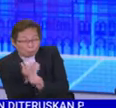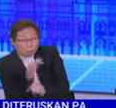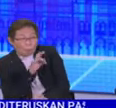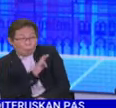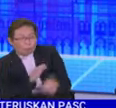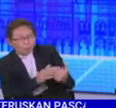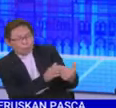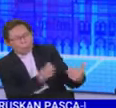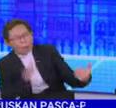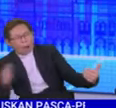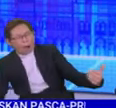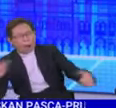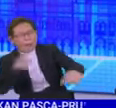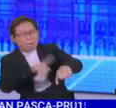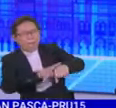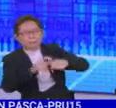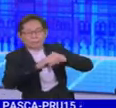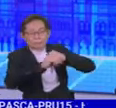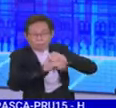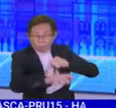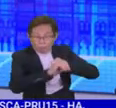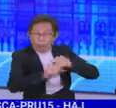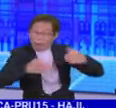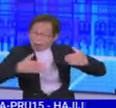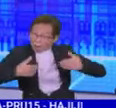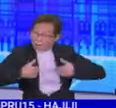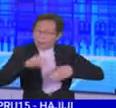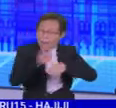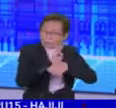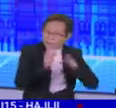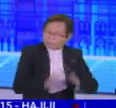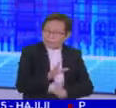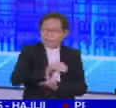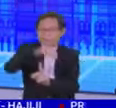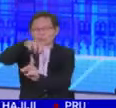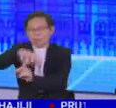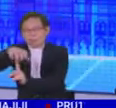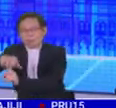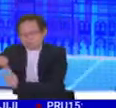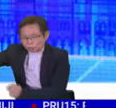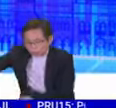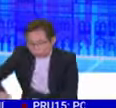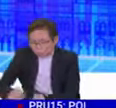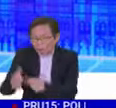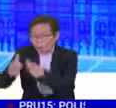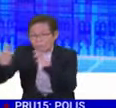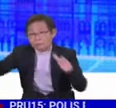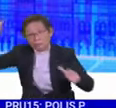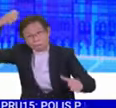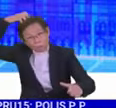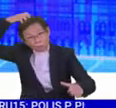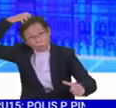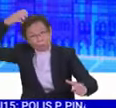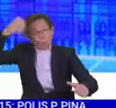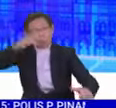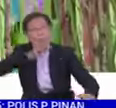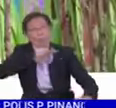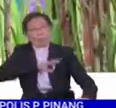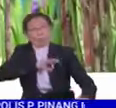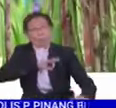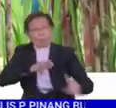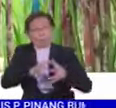terutama sepanjang tempoh kempen. Tidak terkecuali peniaga dan penjaja di Sungai Besar Selangor.